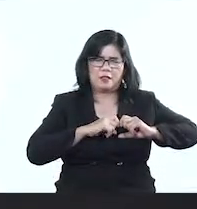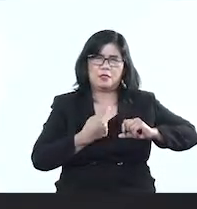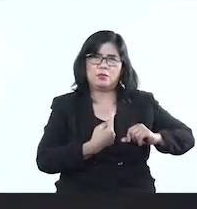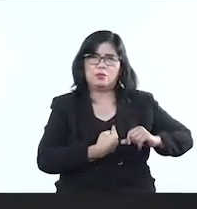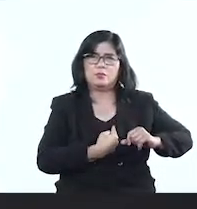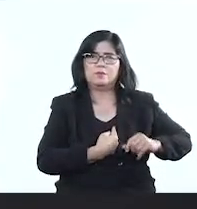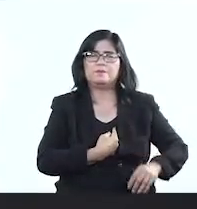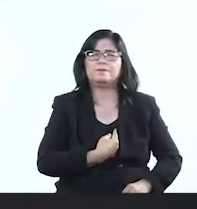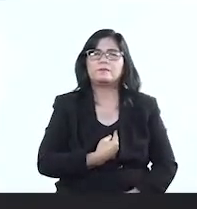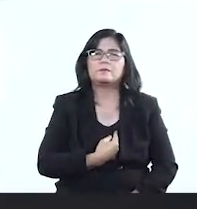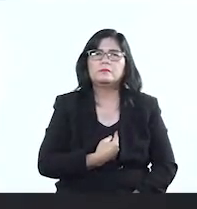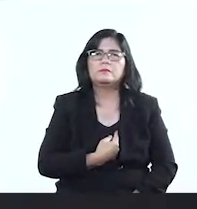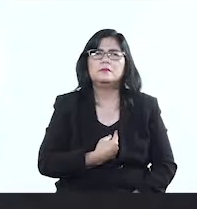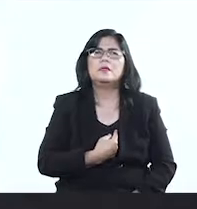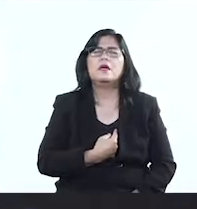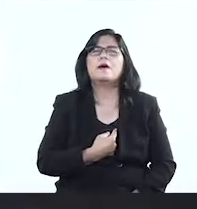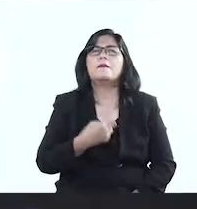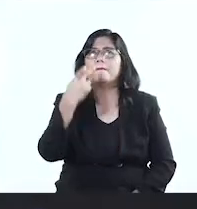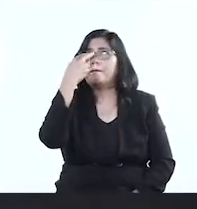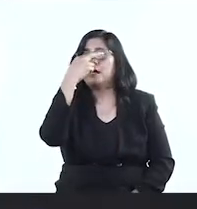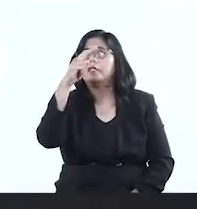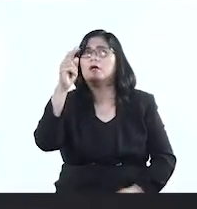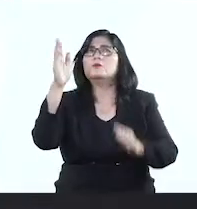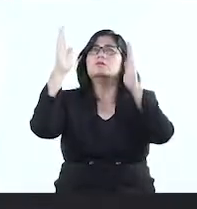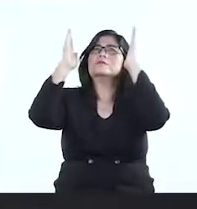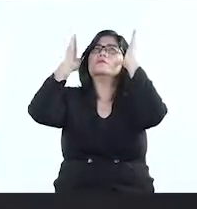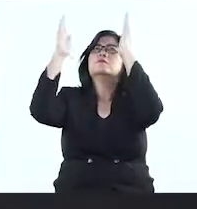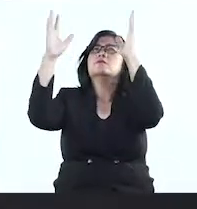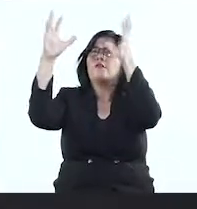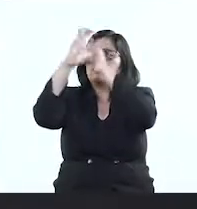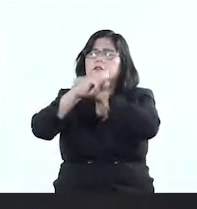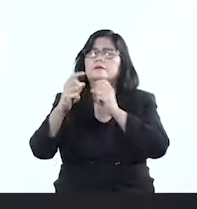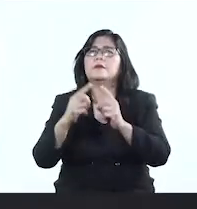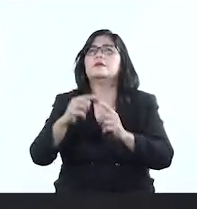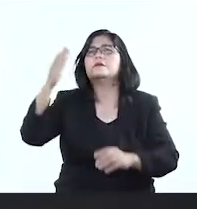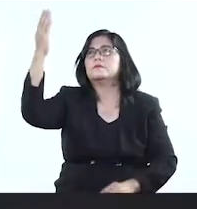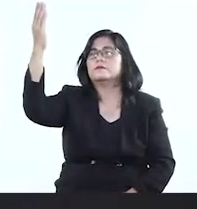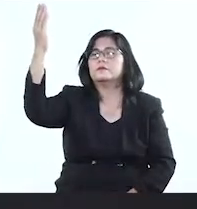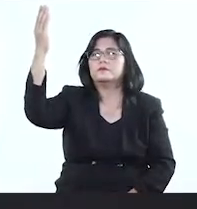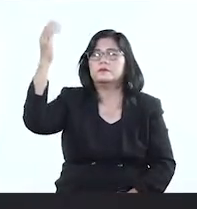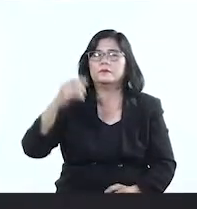hatiku mataku tertuju padamu